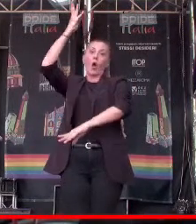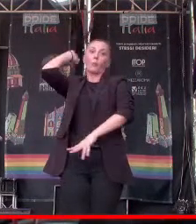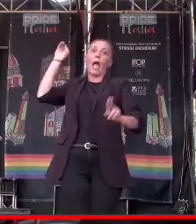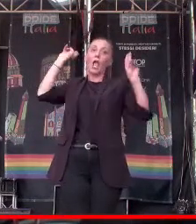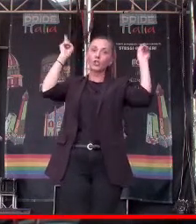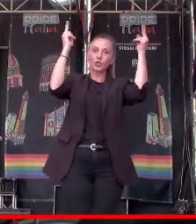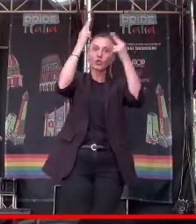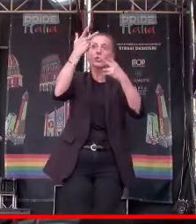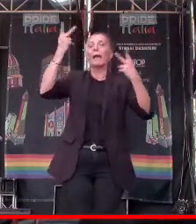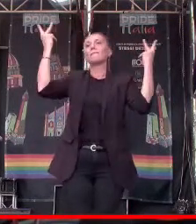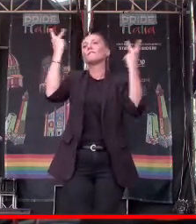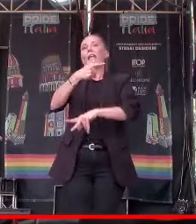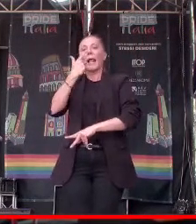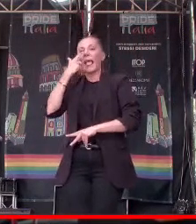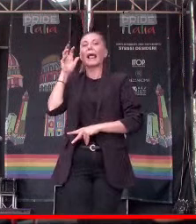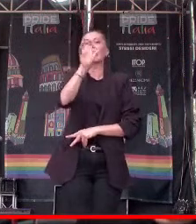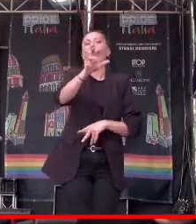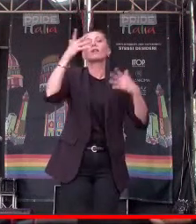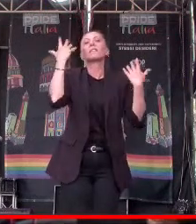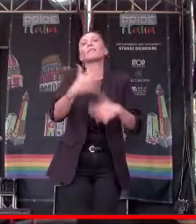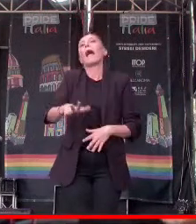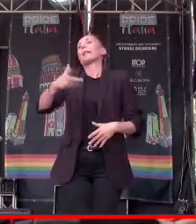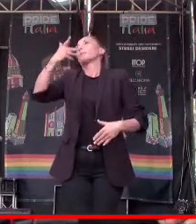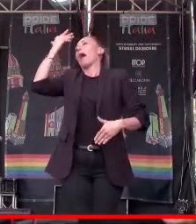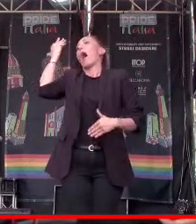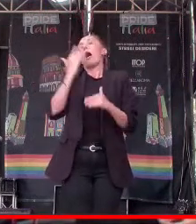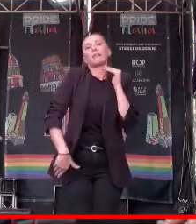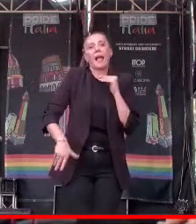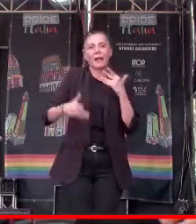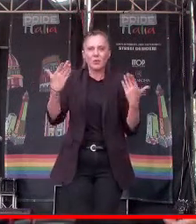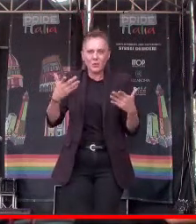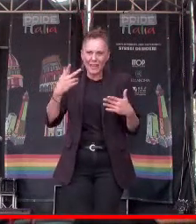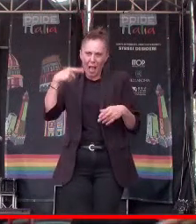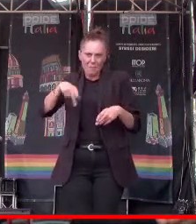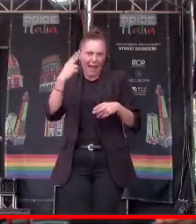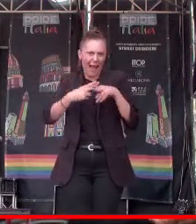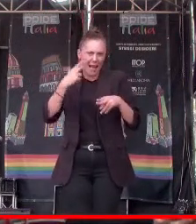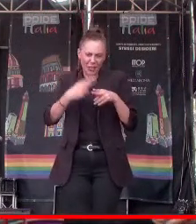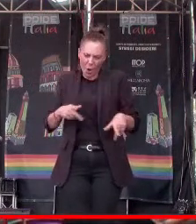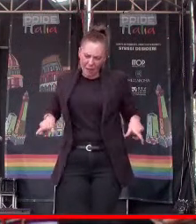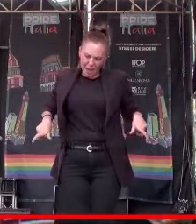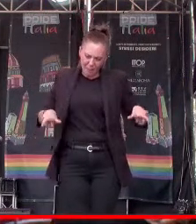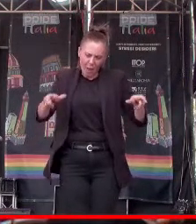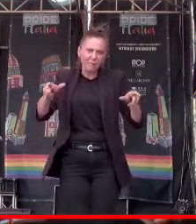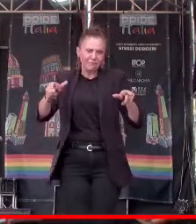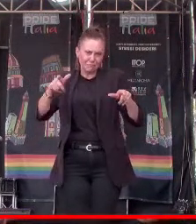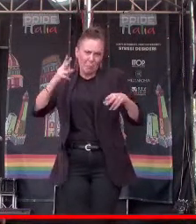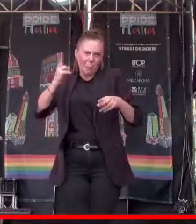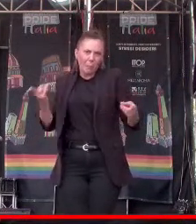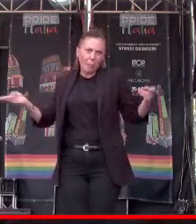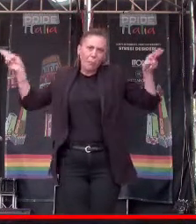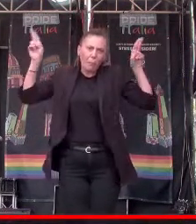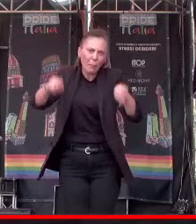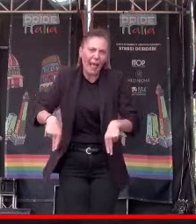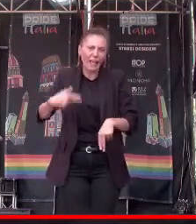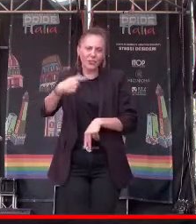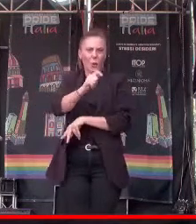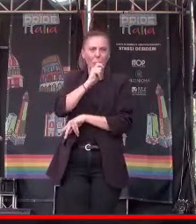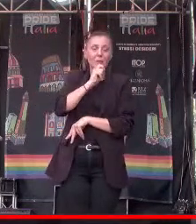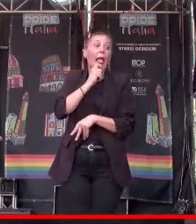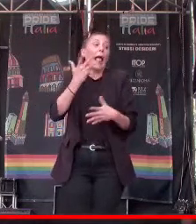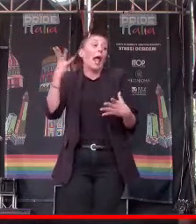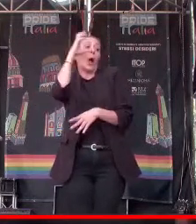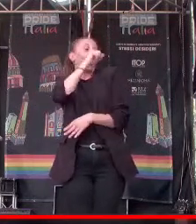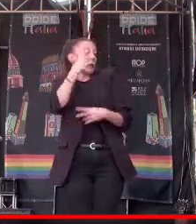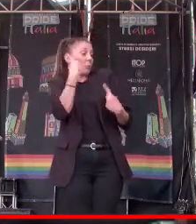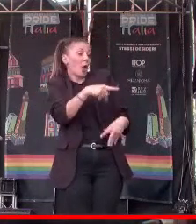fatto ricorso, ma sto caduto in prescrizione. Ho capito, ma c'avete marciapiedi a Roma peggio dei microfoni su questo palco? Ho capito, quello l'avete organizzato voi, non possiamo fare